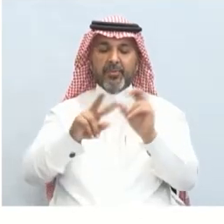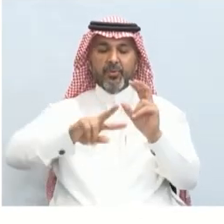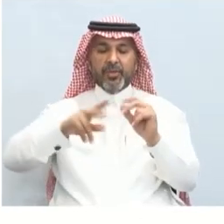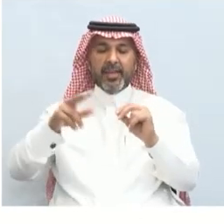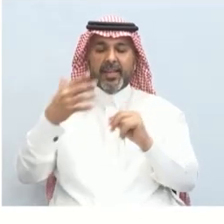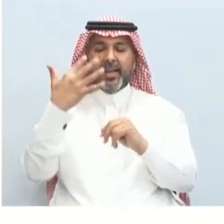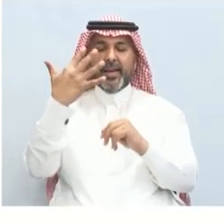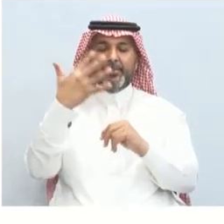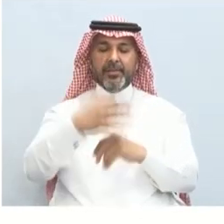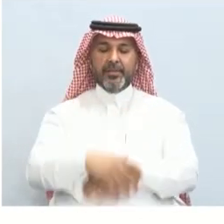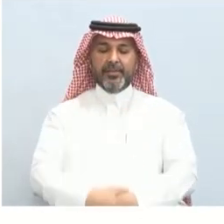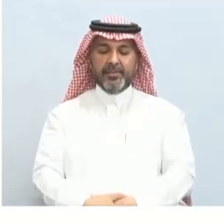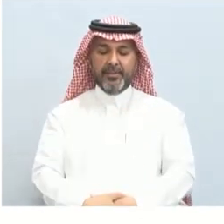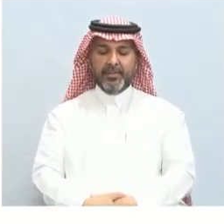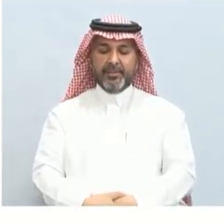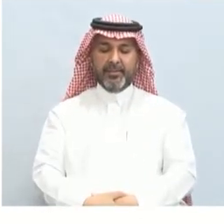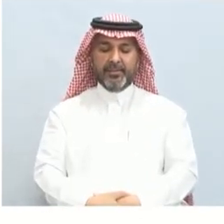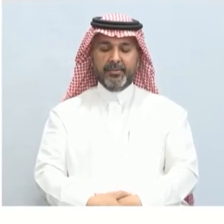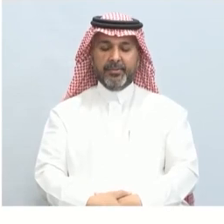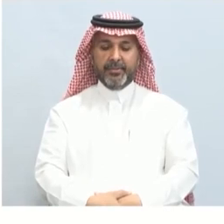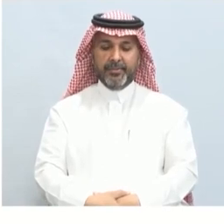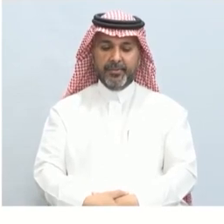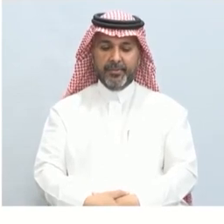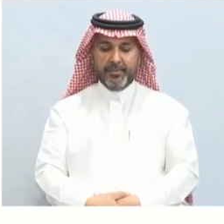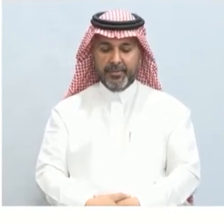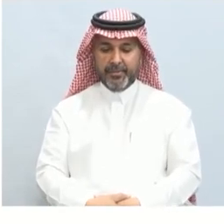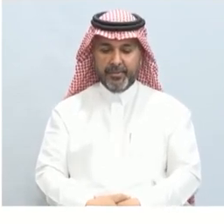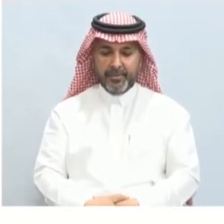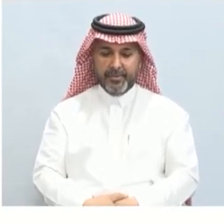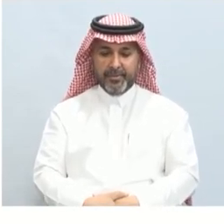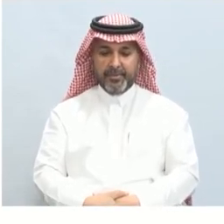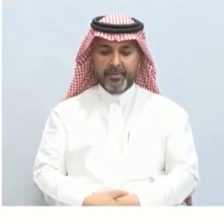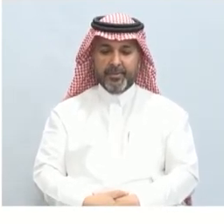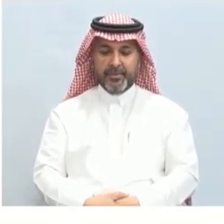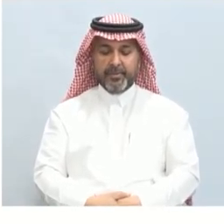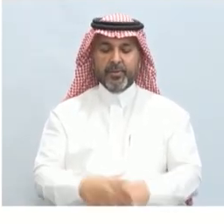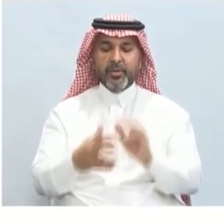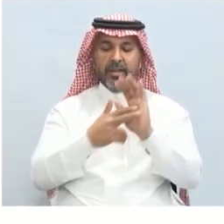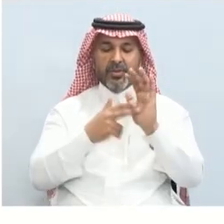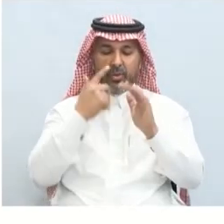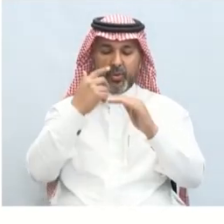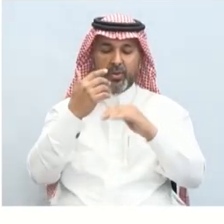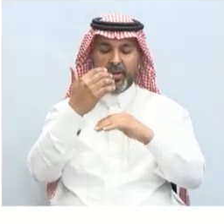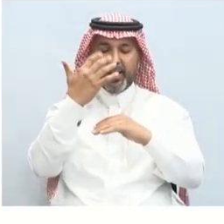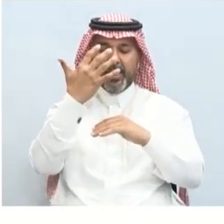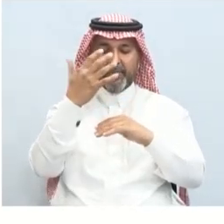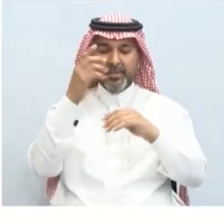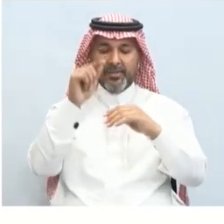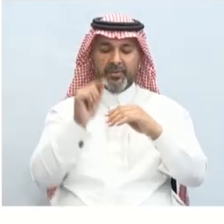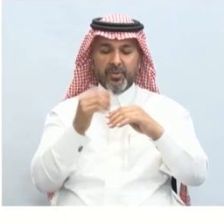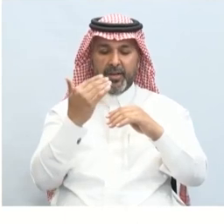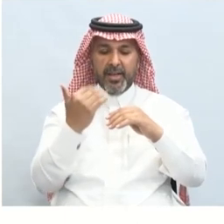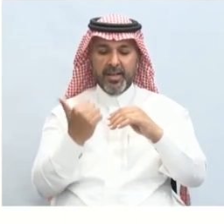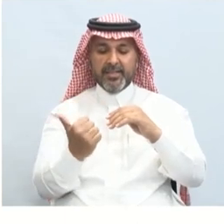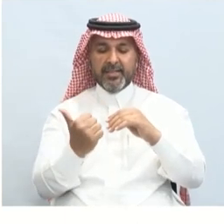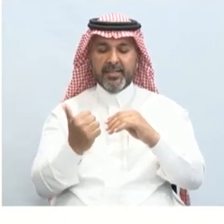بينهم عندك خمسه عناصر فبيكون عندك خمسه فكتوريا وبالتالي الاحتمال حيكون خم فكتوريا على 6